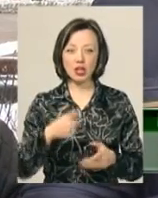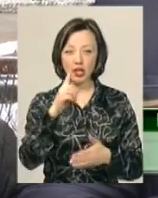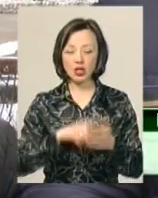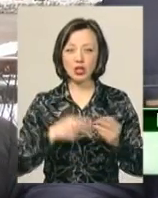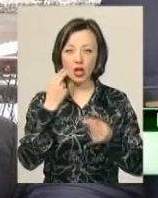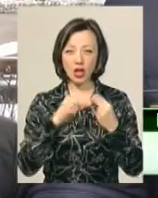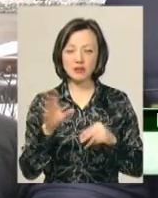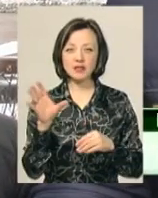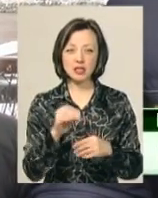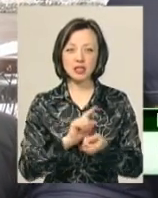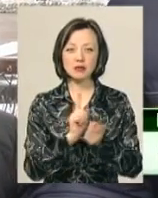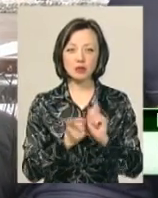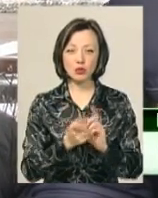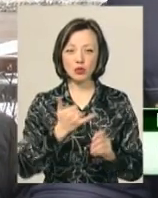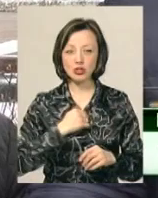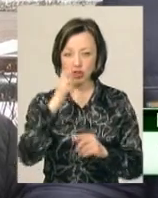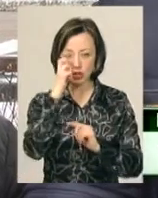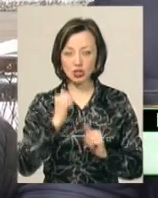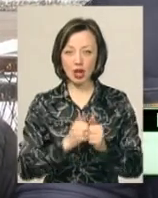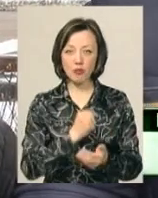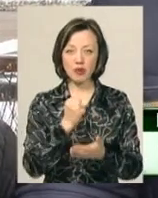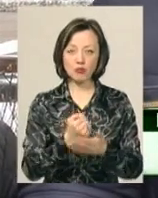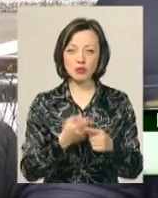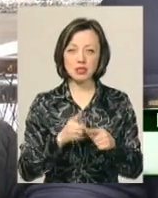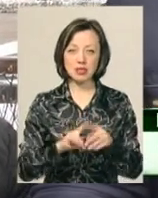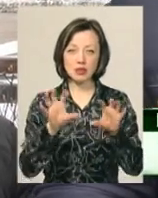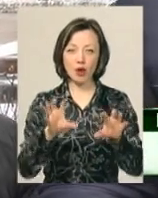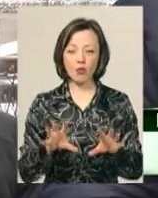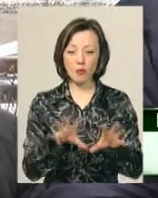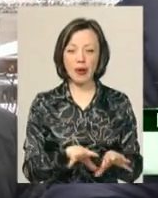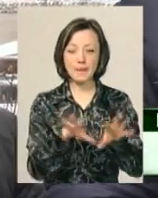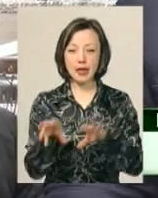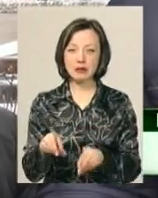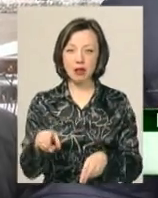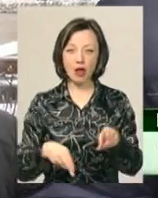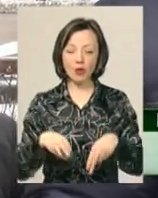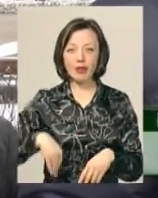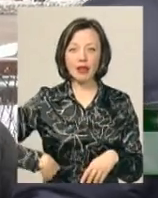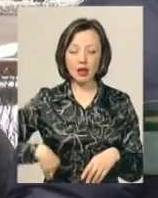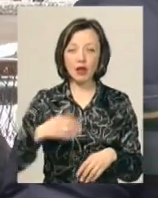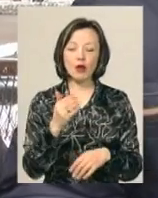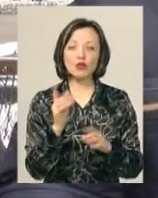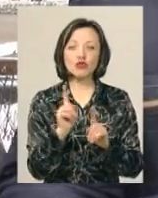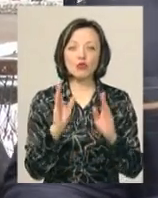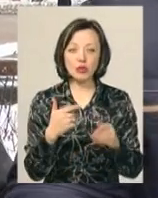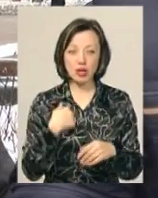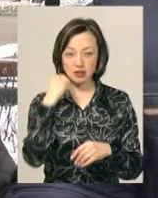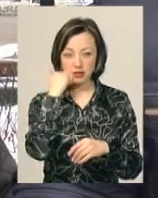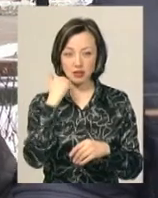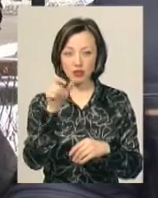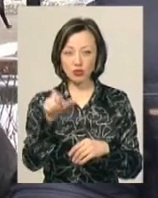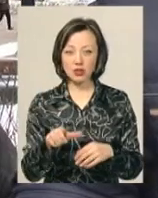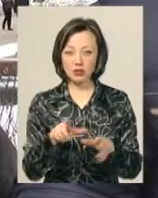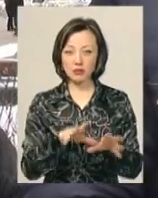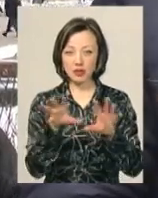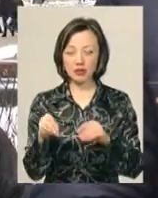краще, що все-таки щось зміниться в нашій державі, що приймуть цей закон про пересадку нирки, що буде хоча б, ну як вже стара людина, вона не може